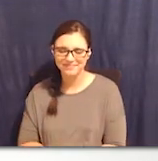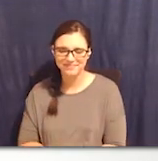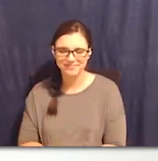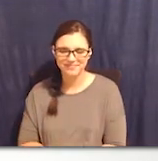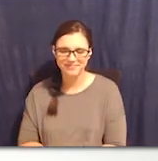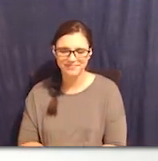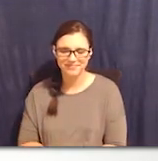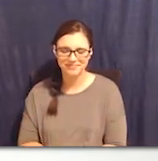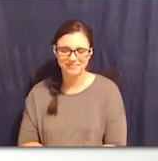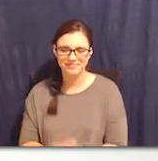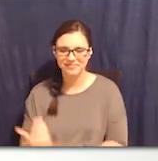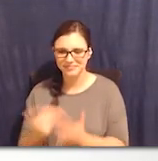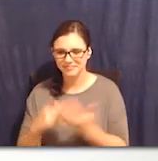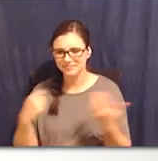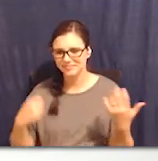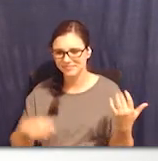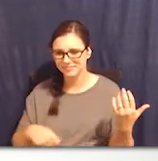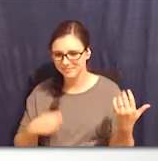Here it goes.